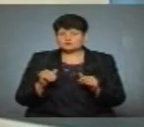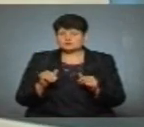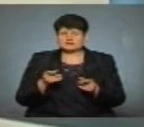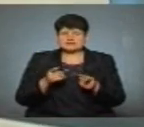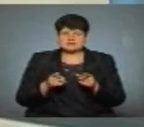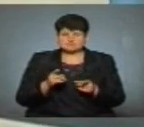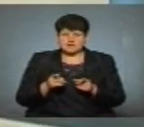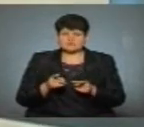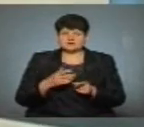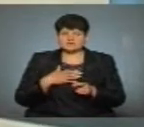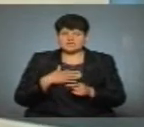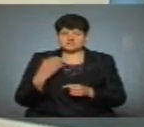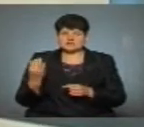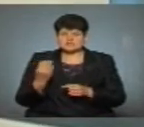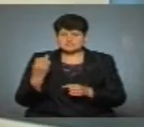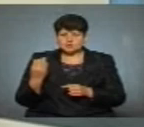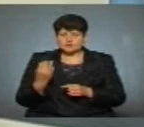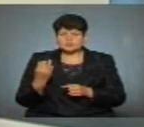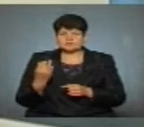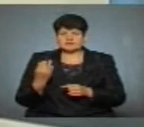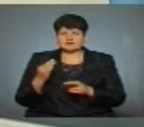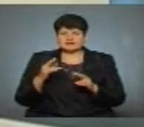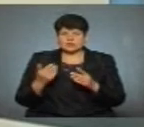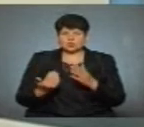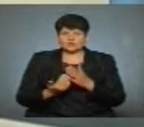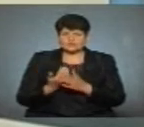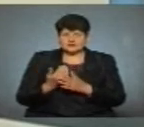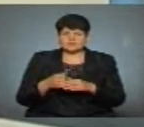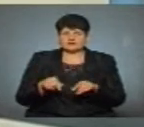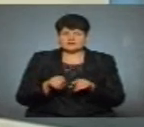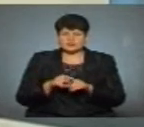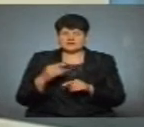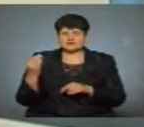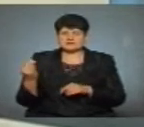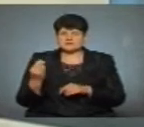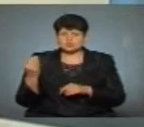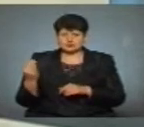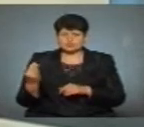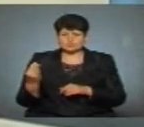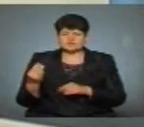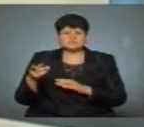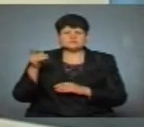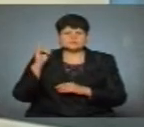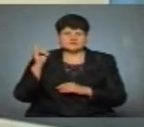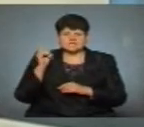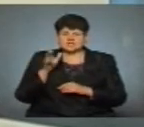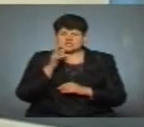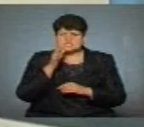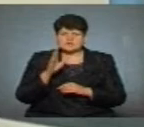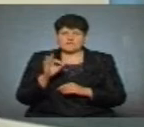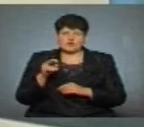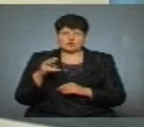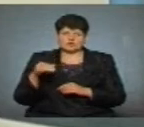Насправді, в нашій історії, як новітні, так і історії ще з славетних часів Володимира,